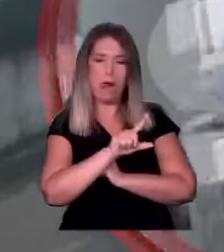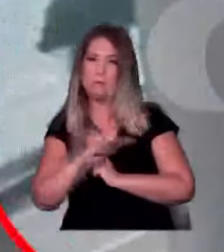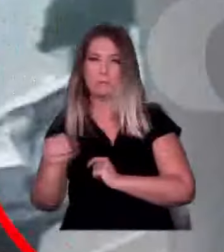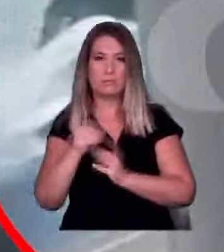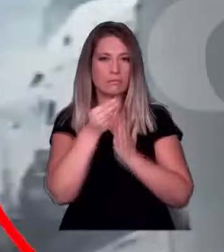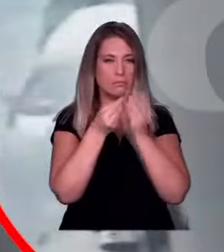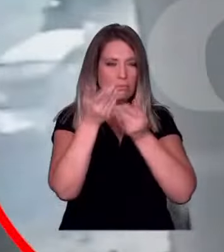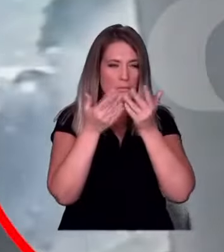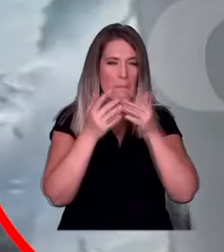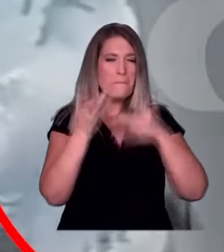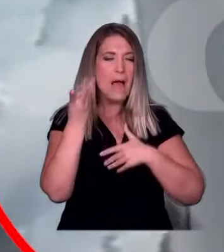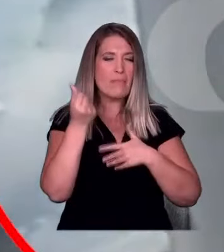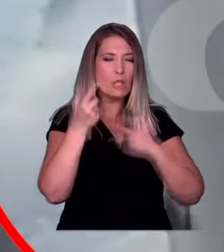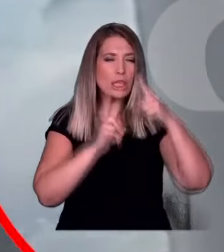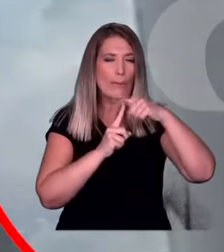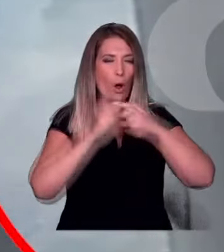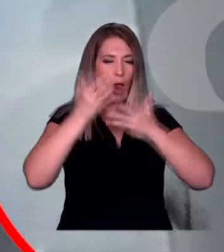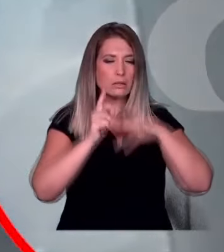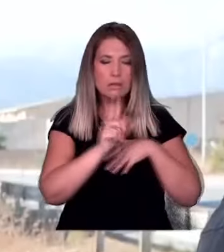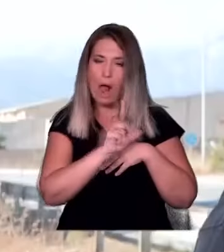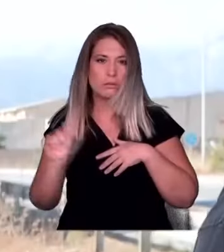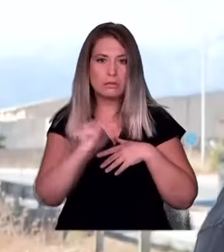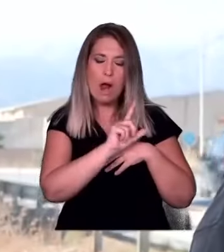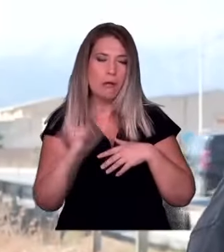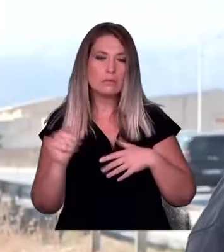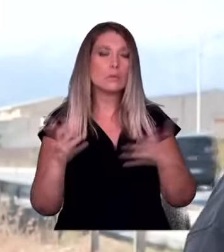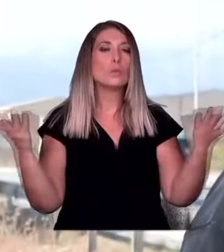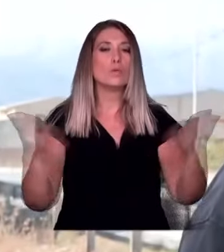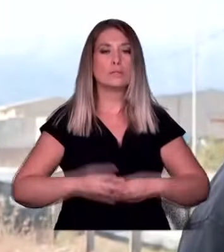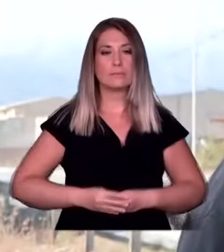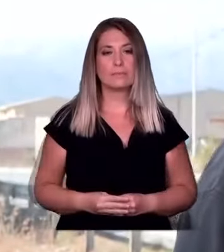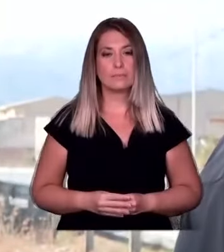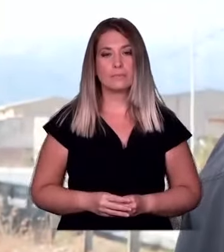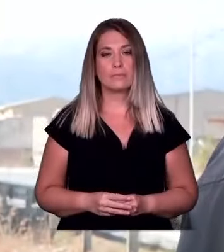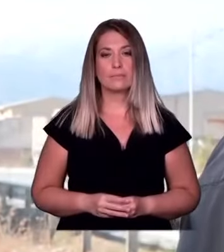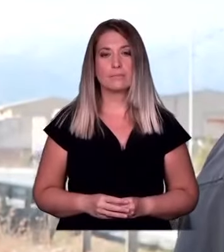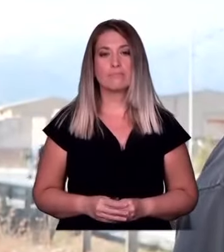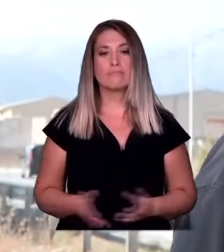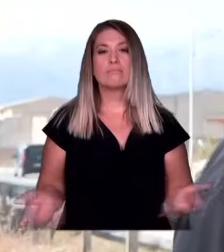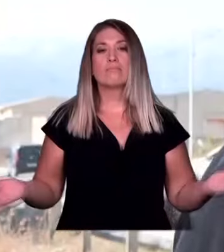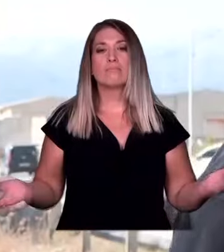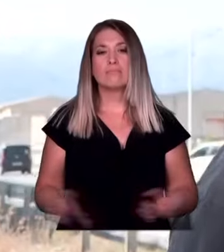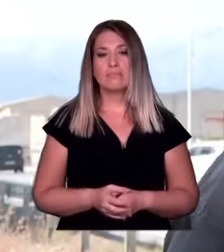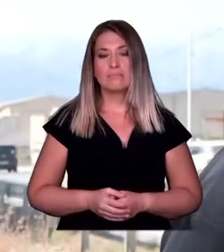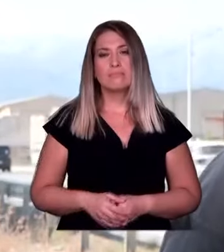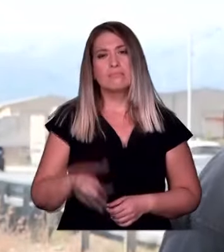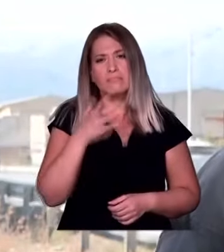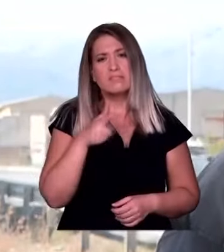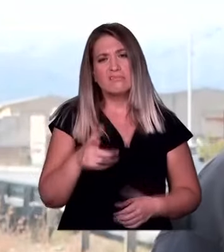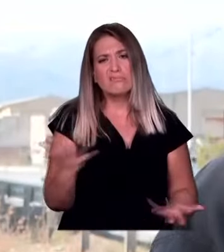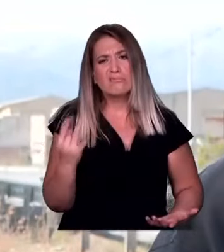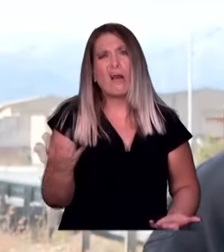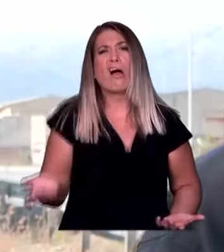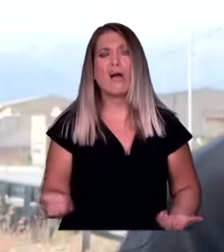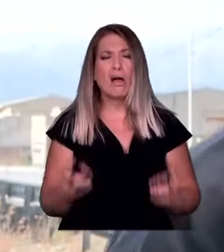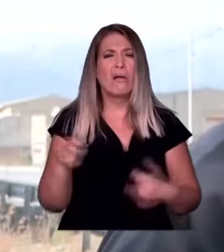Λίγα μόνο μέτρα πριν καρφωθεί στο όχημα της άτυχης μητέρας. Ένα γεγονός το οποίο, πώς να σας πω, δηλαδή ήταν έτοιμο ότι θα γίνει κάποια στιγμή, γιατί οι